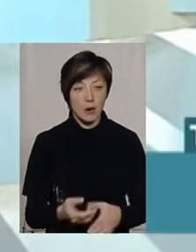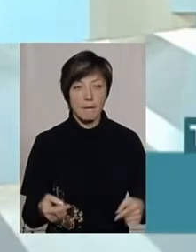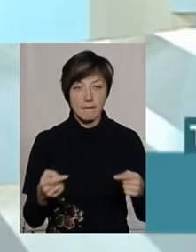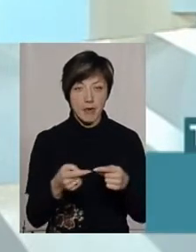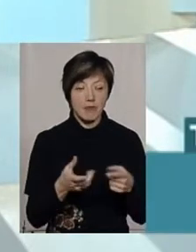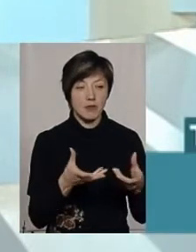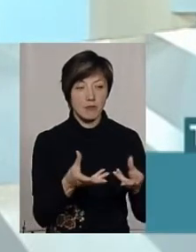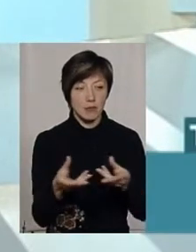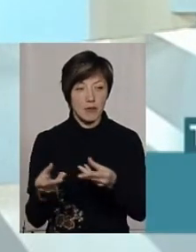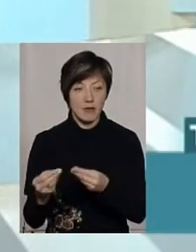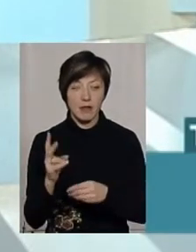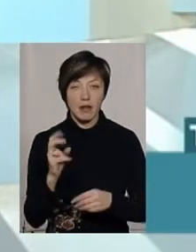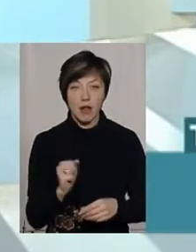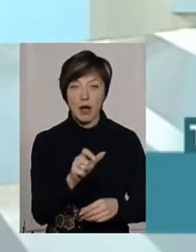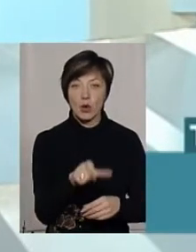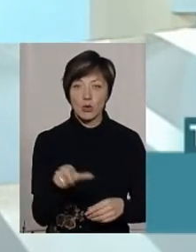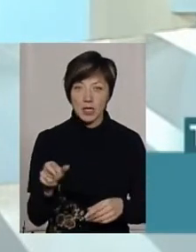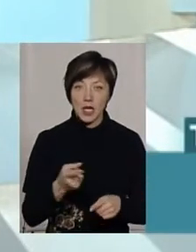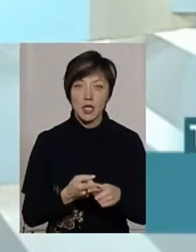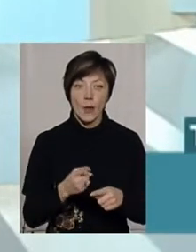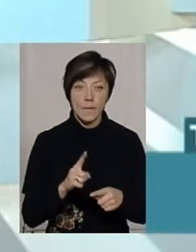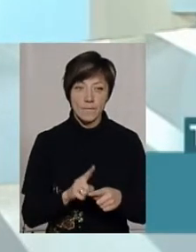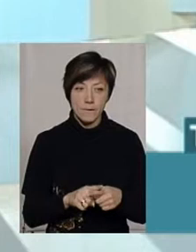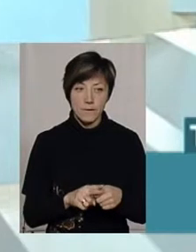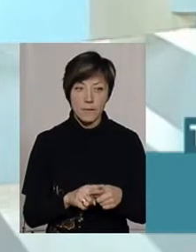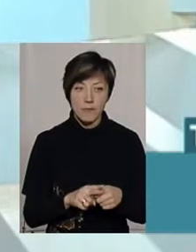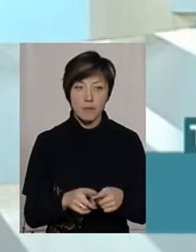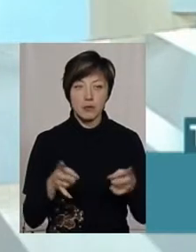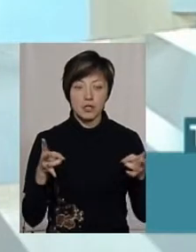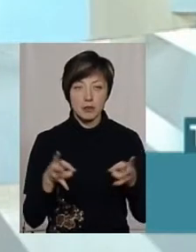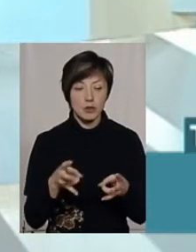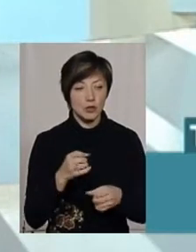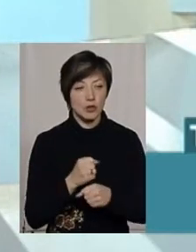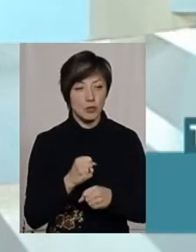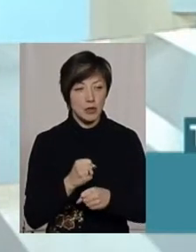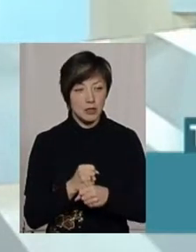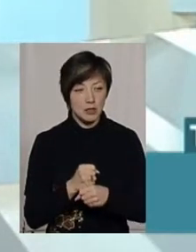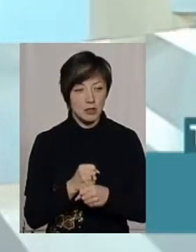певний вплив на людей. Тому то нам впевнені я, що потрібно